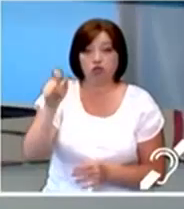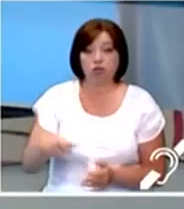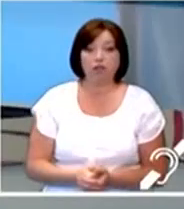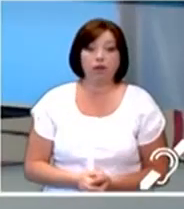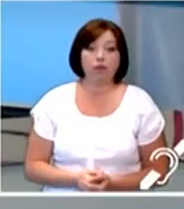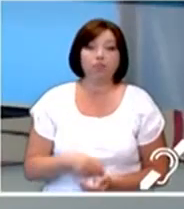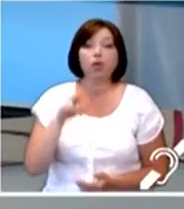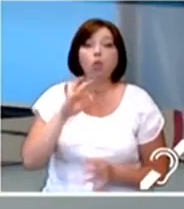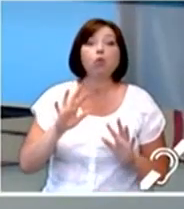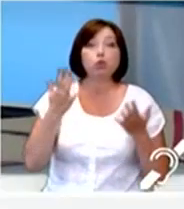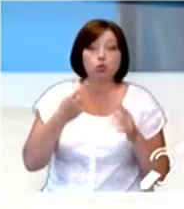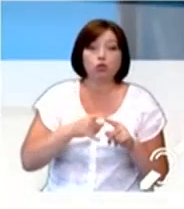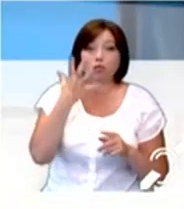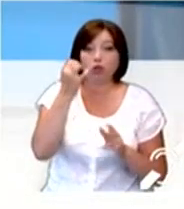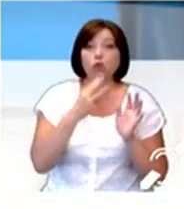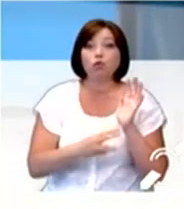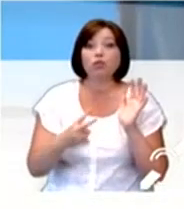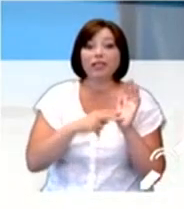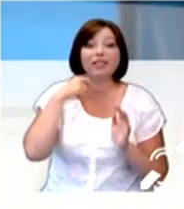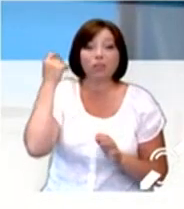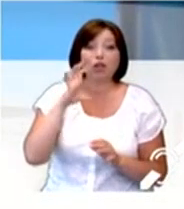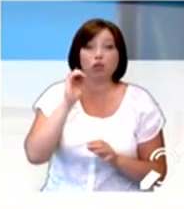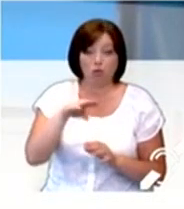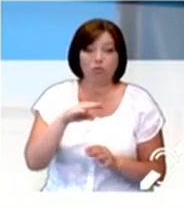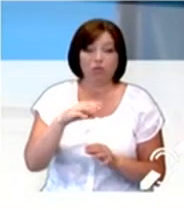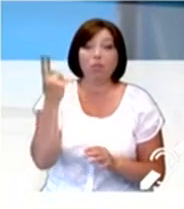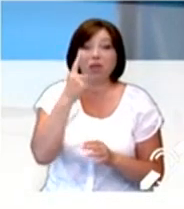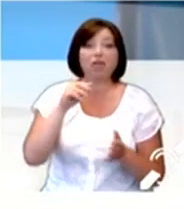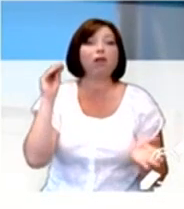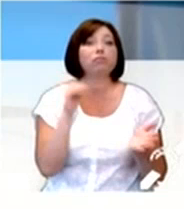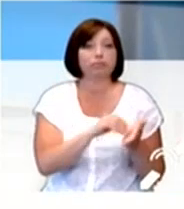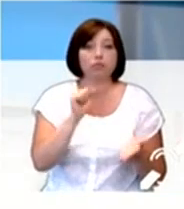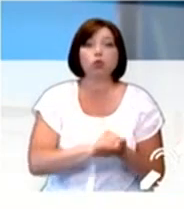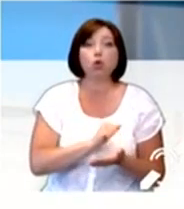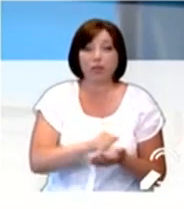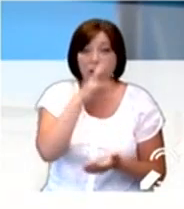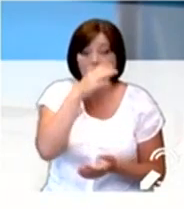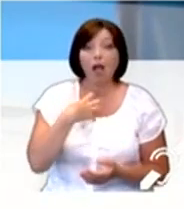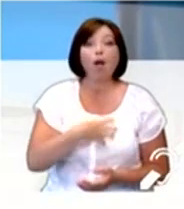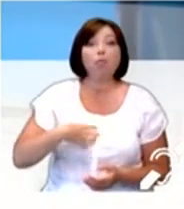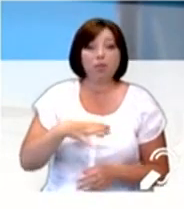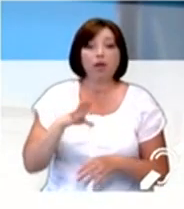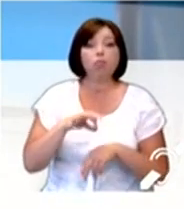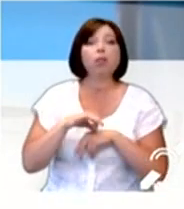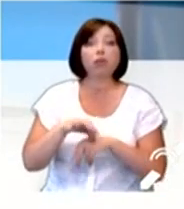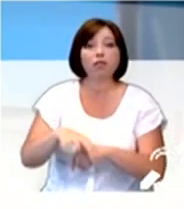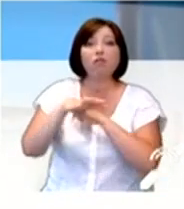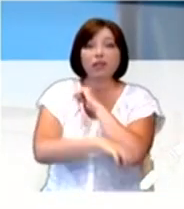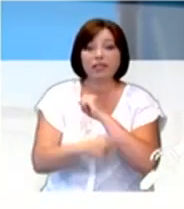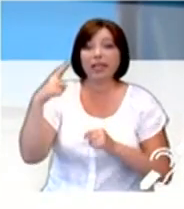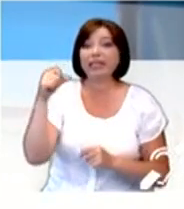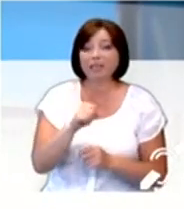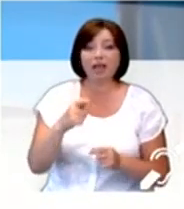cu ocazia celor 587 de ani de la prima atestare documentară a Chișinăului primăria organizat la sfârșitul